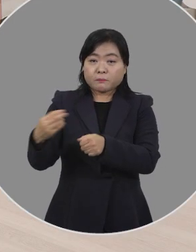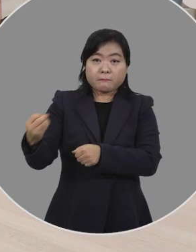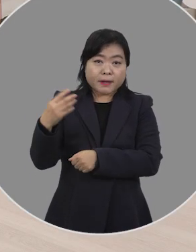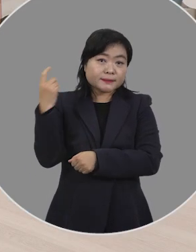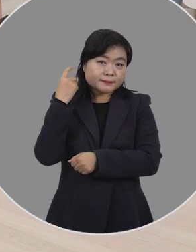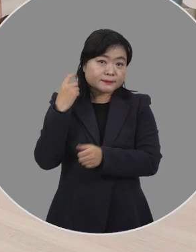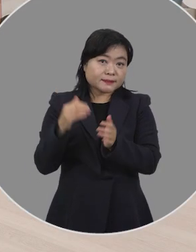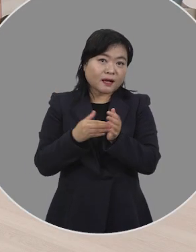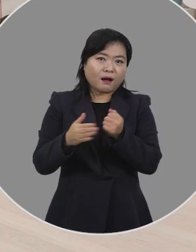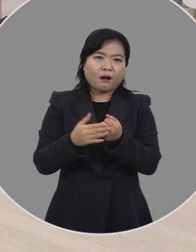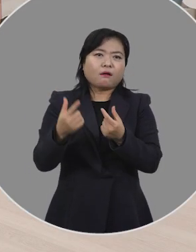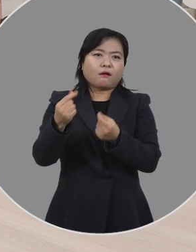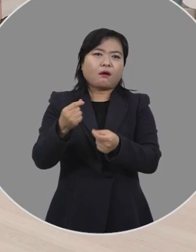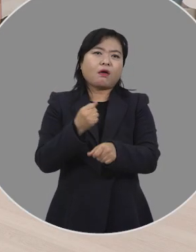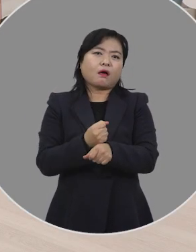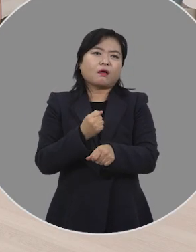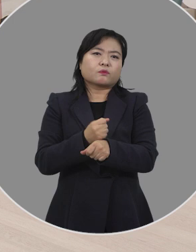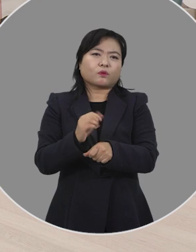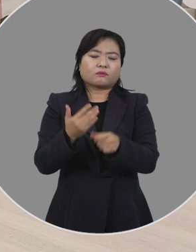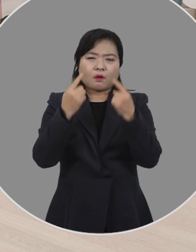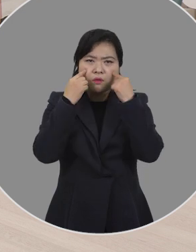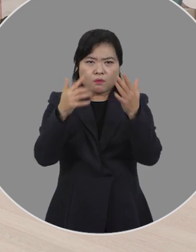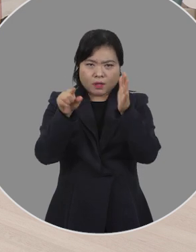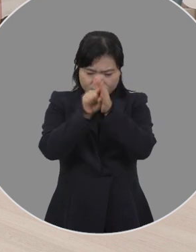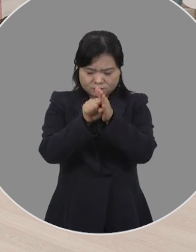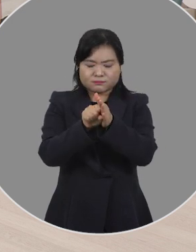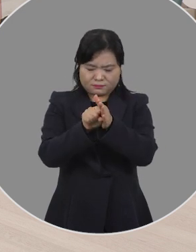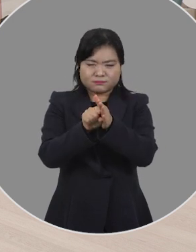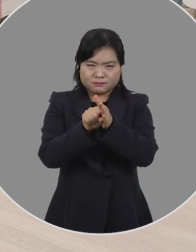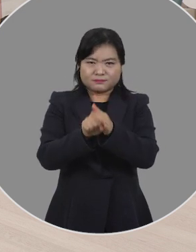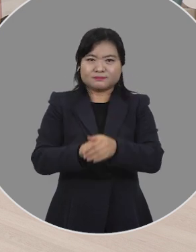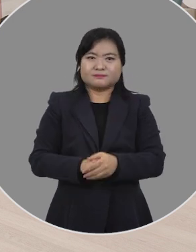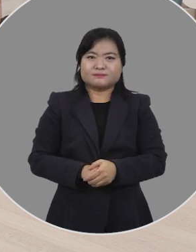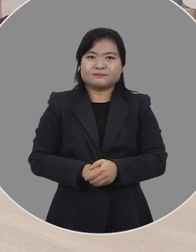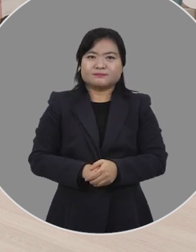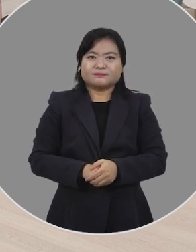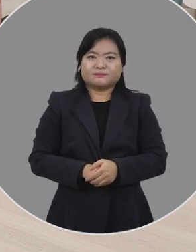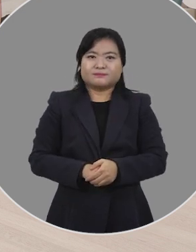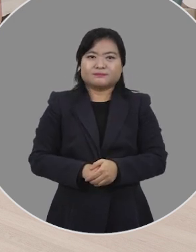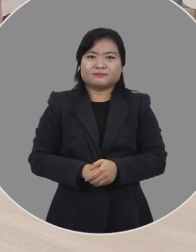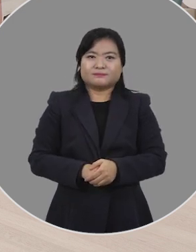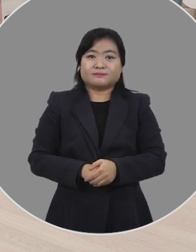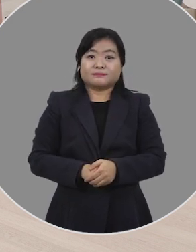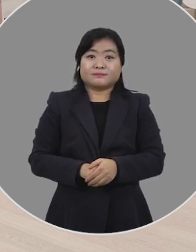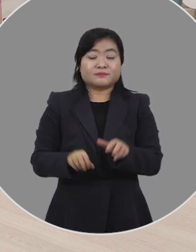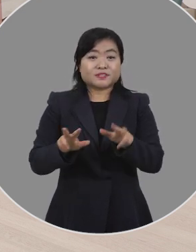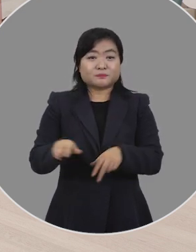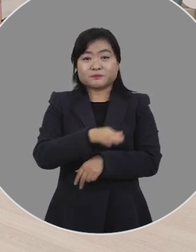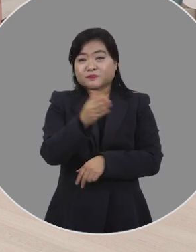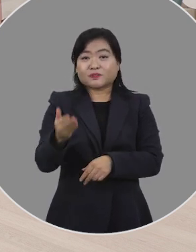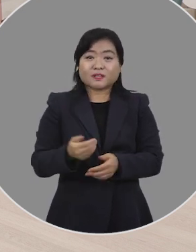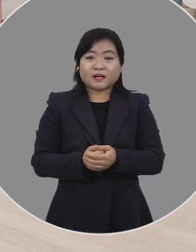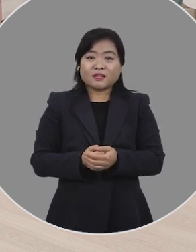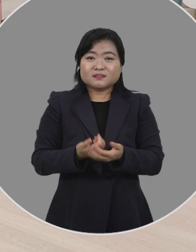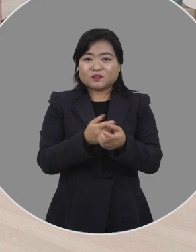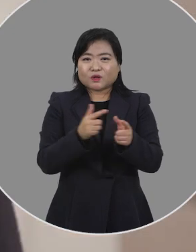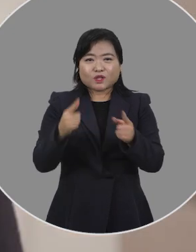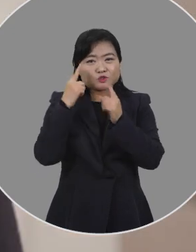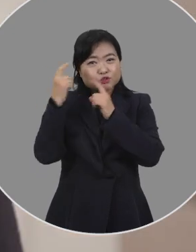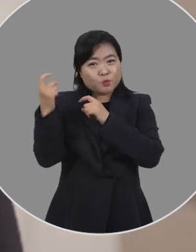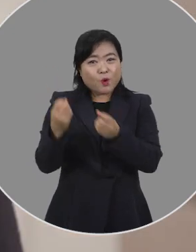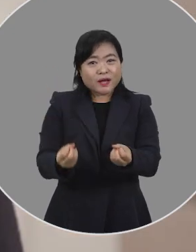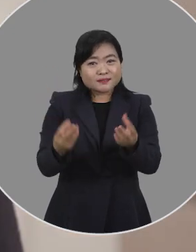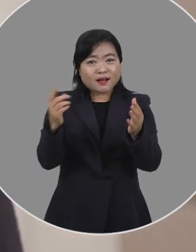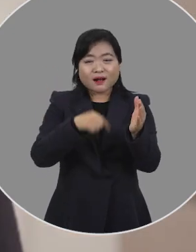들으니까 그렇게 해야 되겠다는 이제 확신까지 드네요. 지금 저희가 뭐 있었던 여러 이렇게